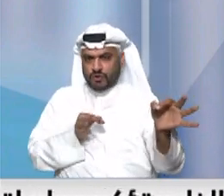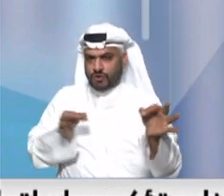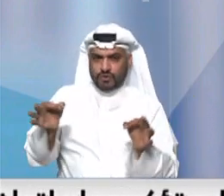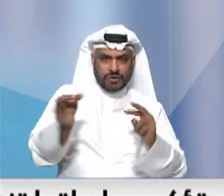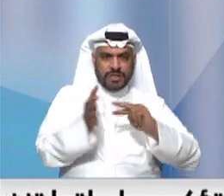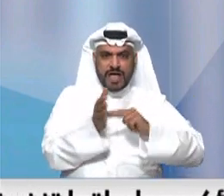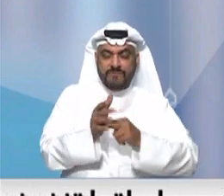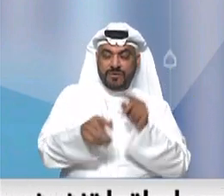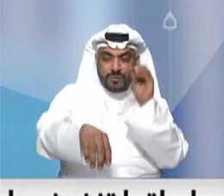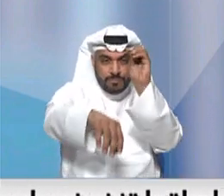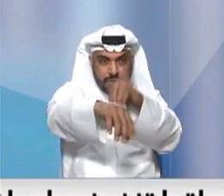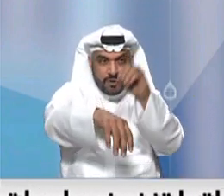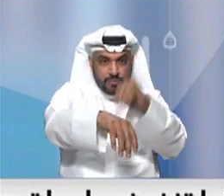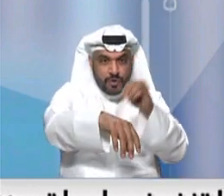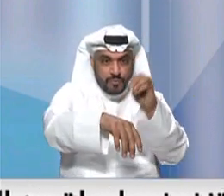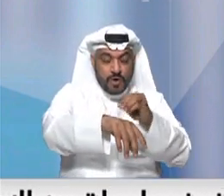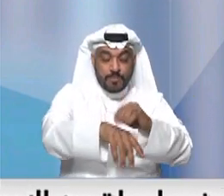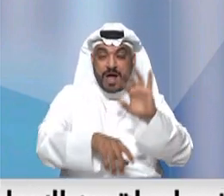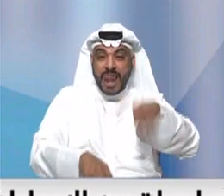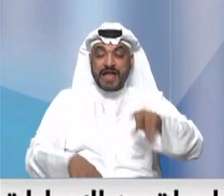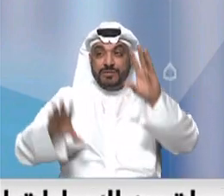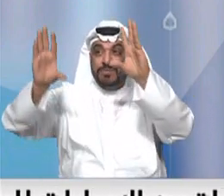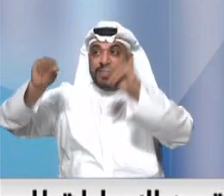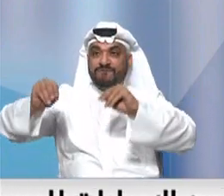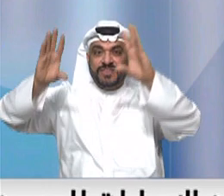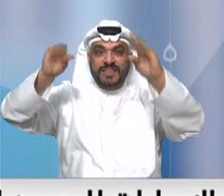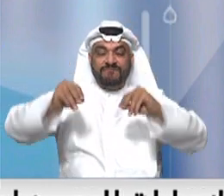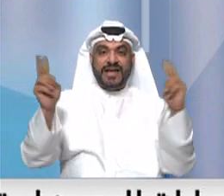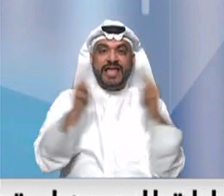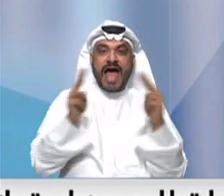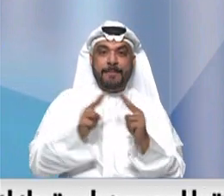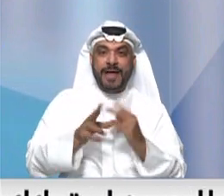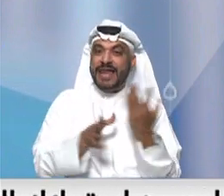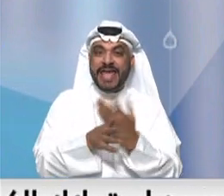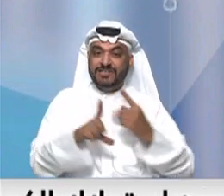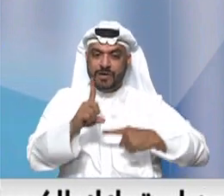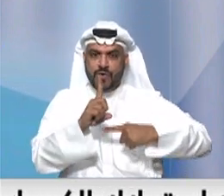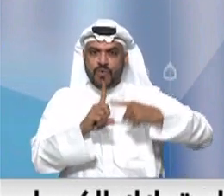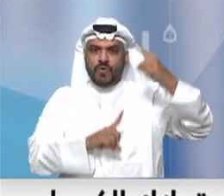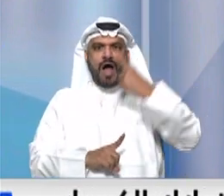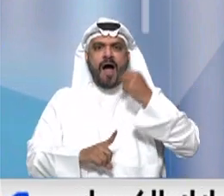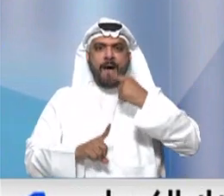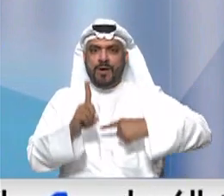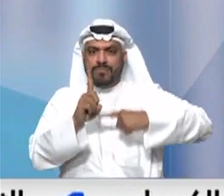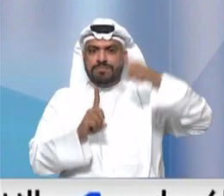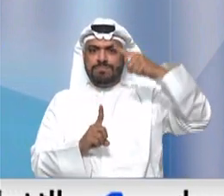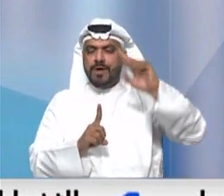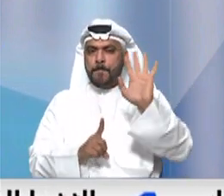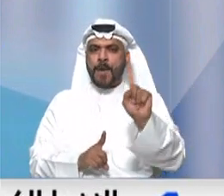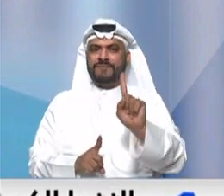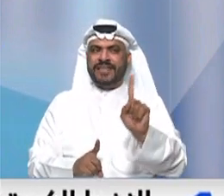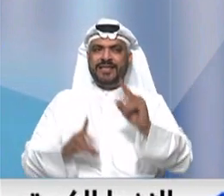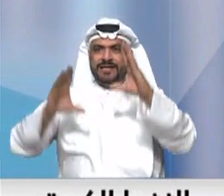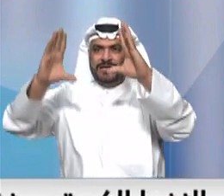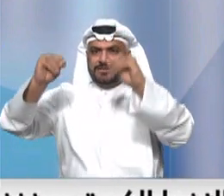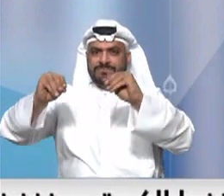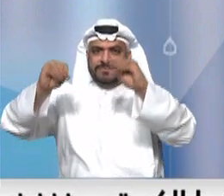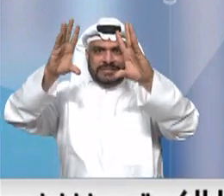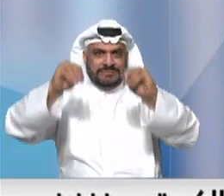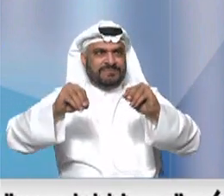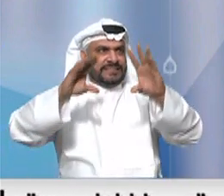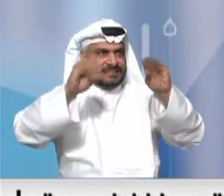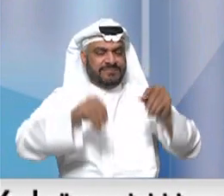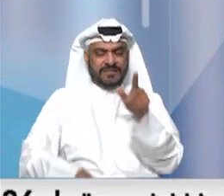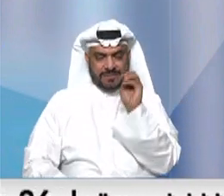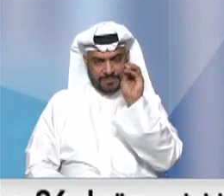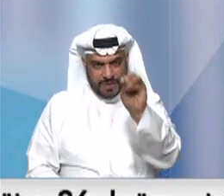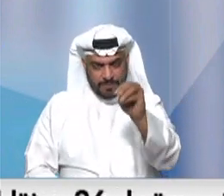استهلاك الكهرباء في مواقع عملها بما في ذلك مكتبها الرئيسي وعملياتها المشتركه وذكرت الشركه